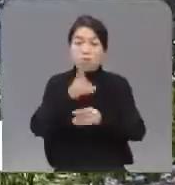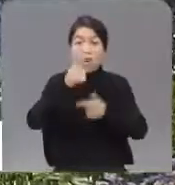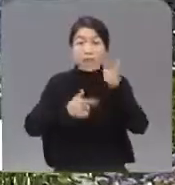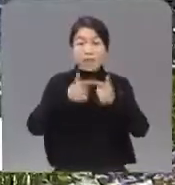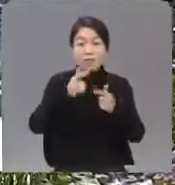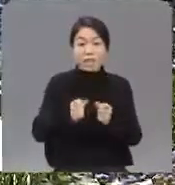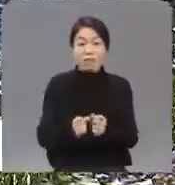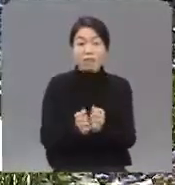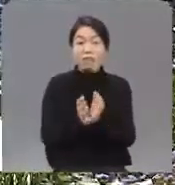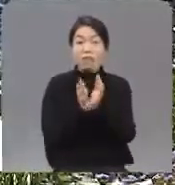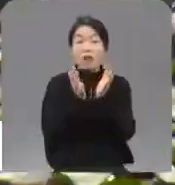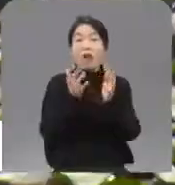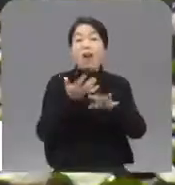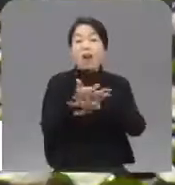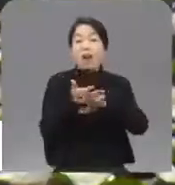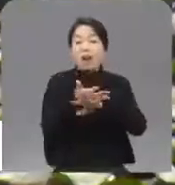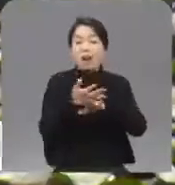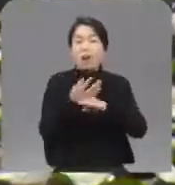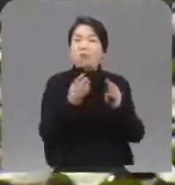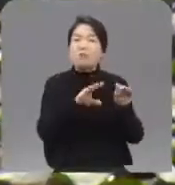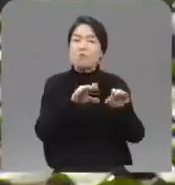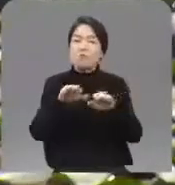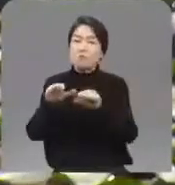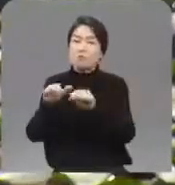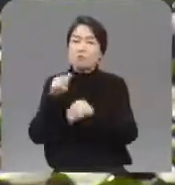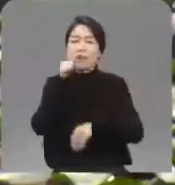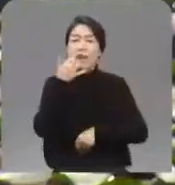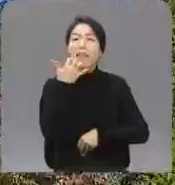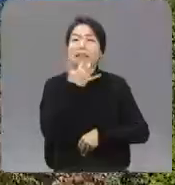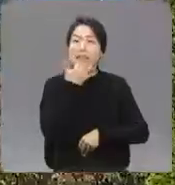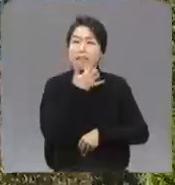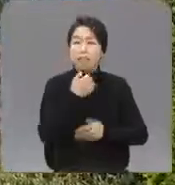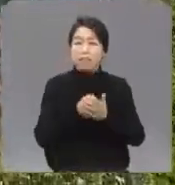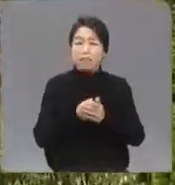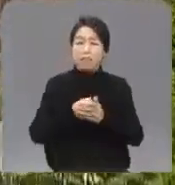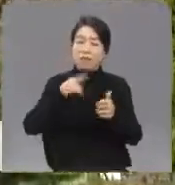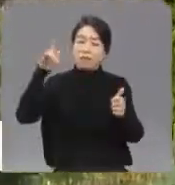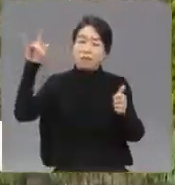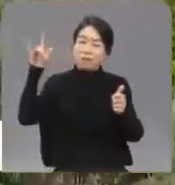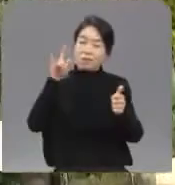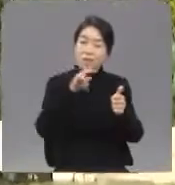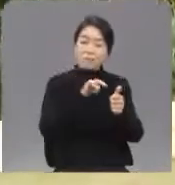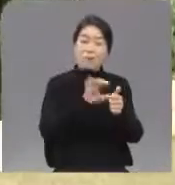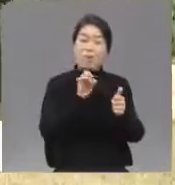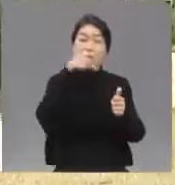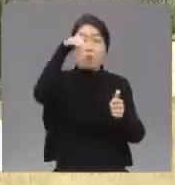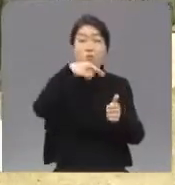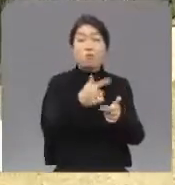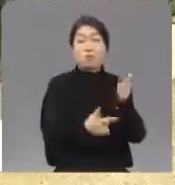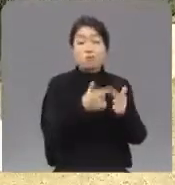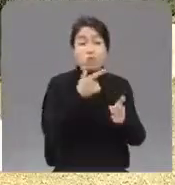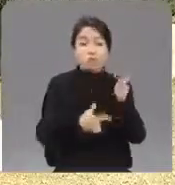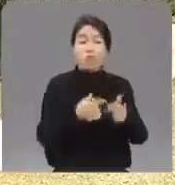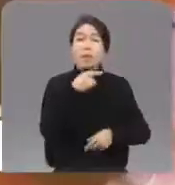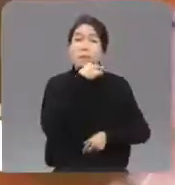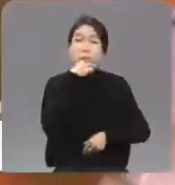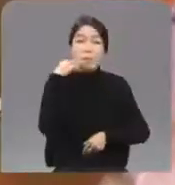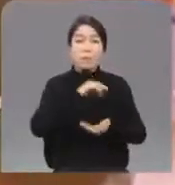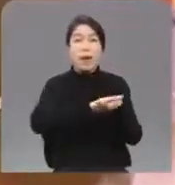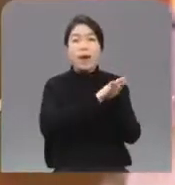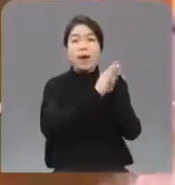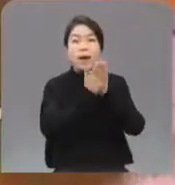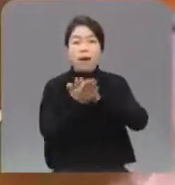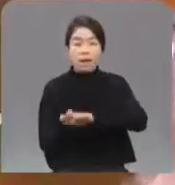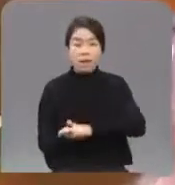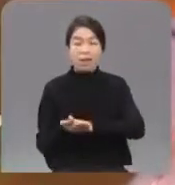송은 깃털같이 부드러운 갈색빛 잎을 뽐냅니다 햇볕을 흠뻑 받은 오구나무는 온통 붉은 옷으로